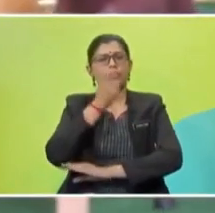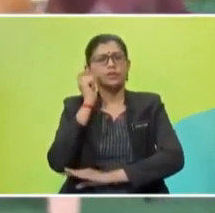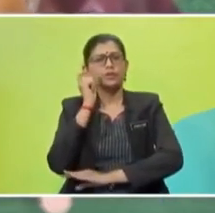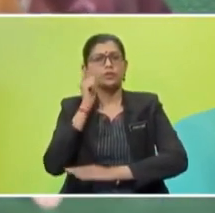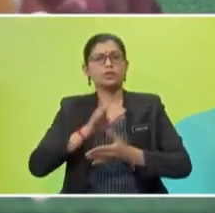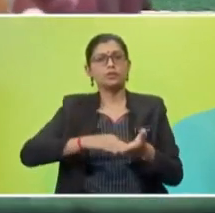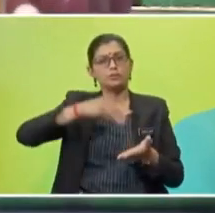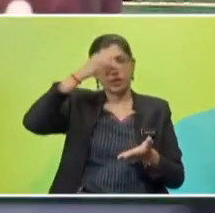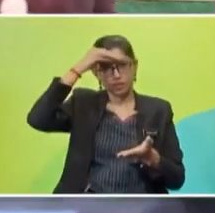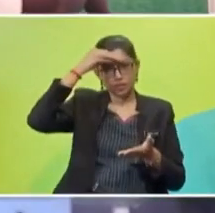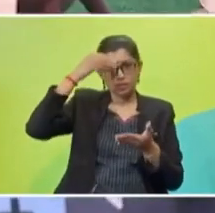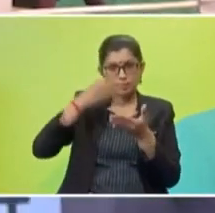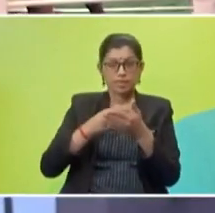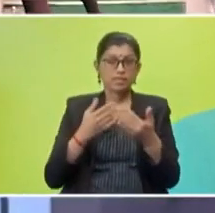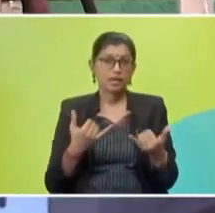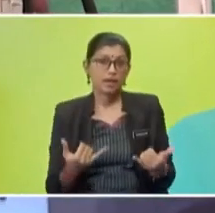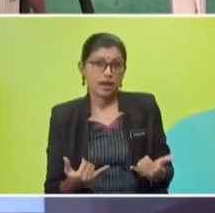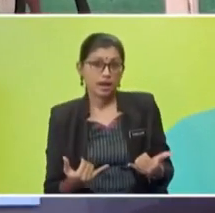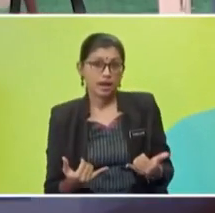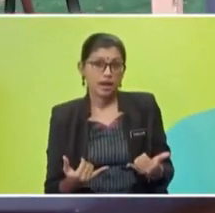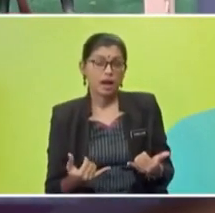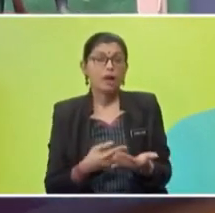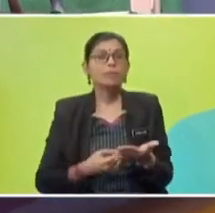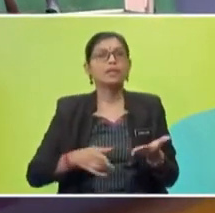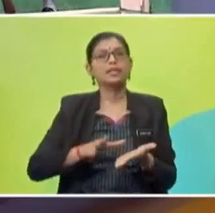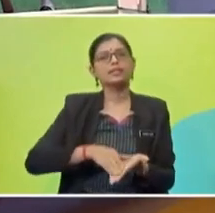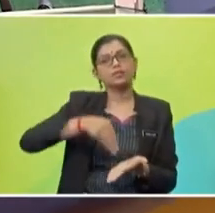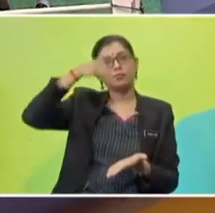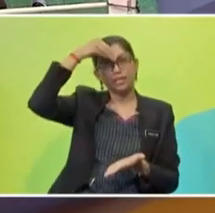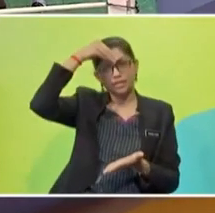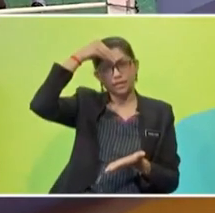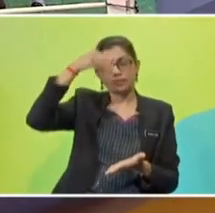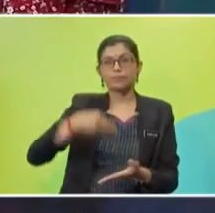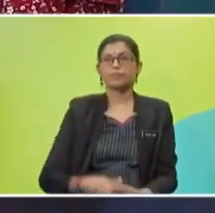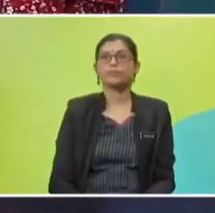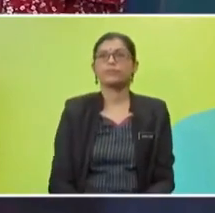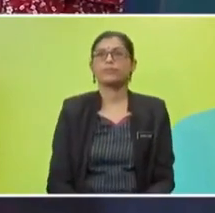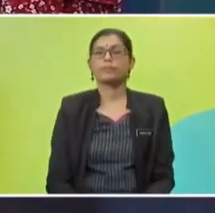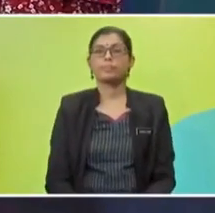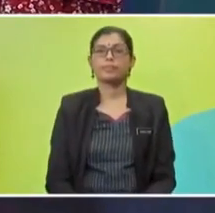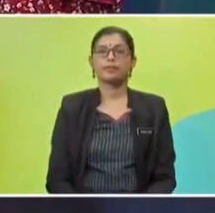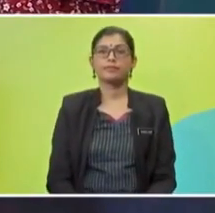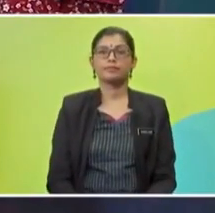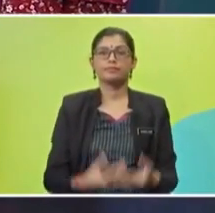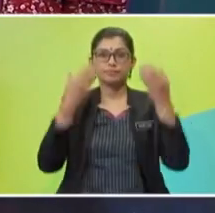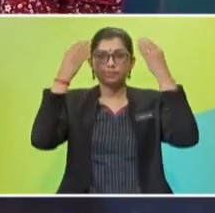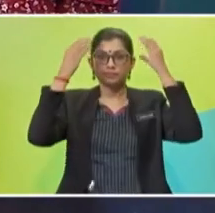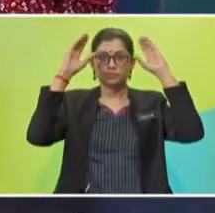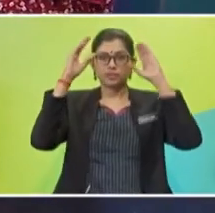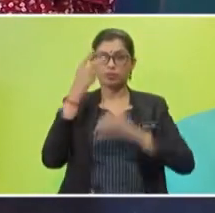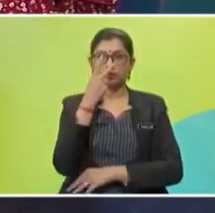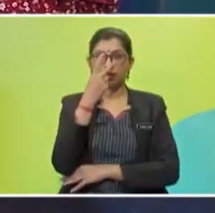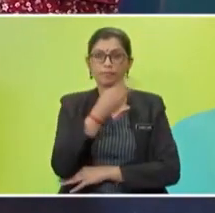bercerita berkeliling Mugen jadi aku rumah saja Oke sekarang Teguh ngapain Vina boleh